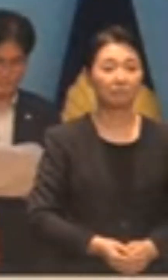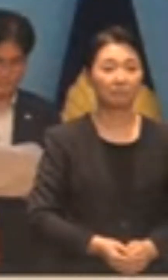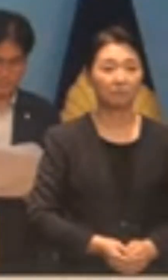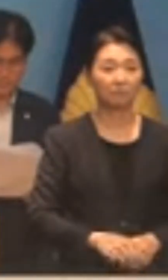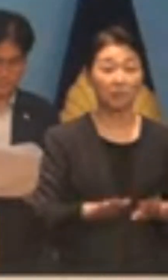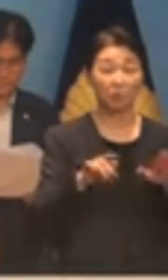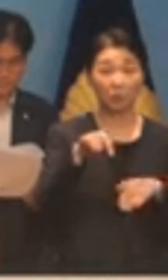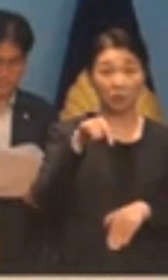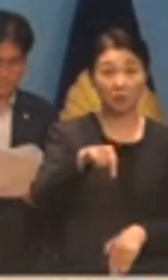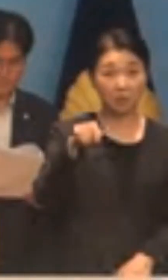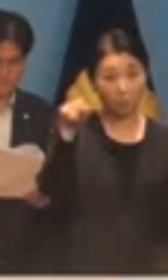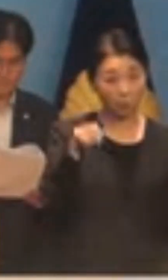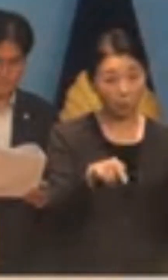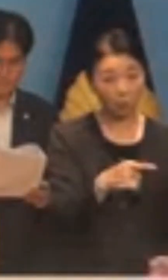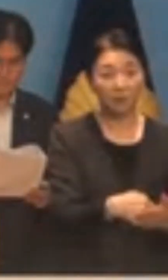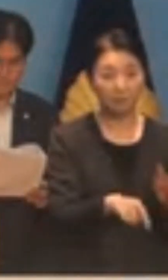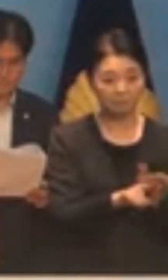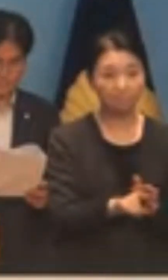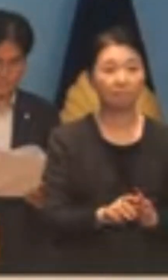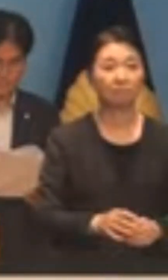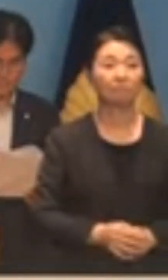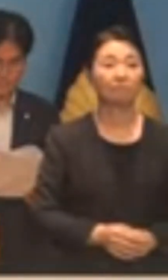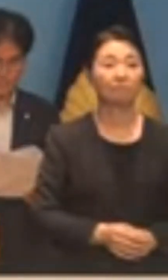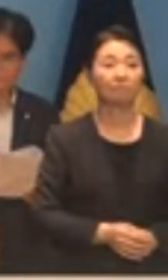오늘 이곳에 오기 위해서